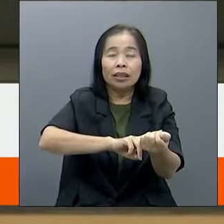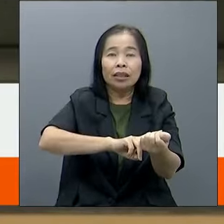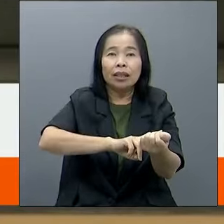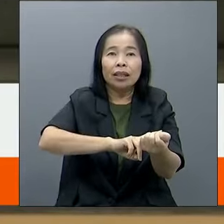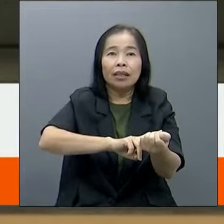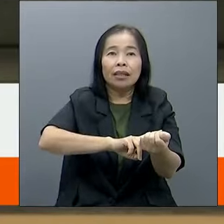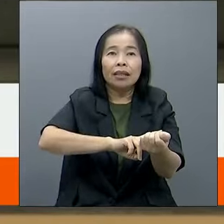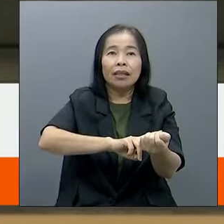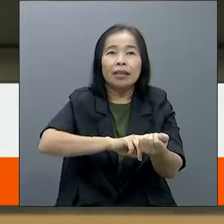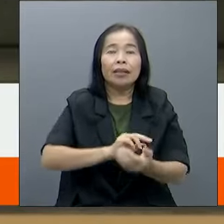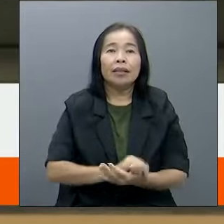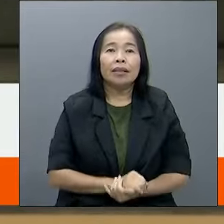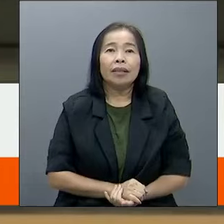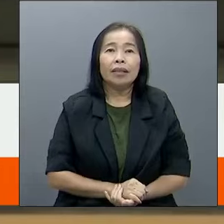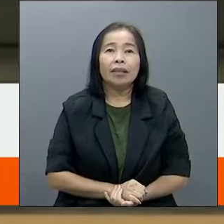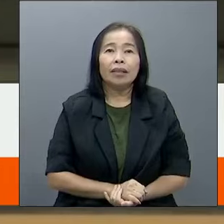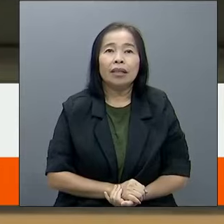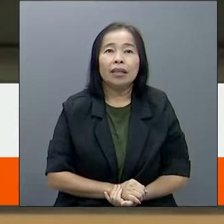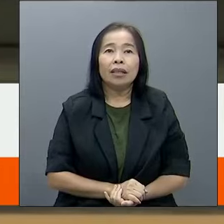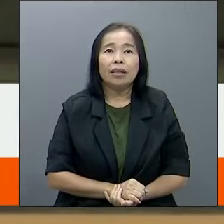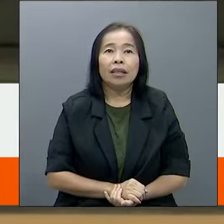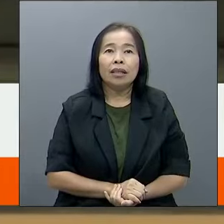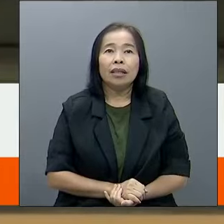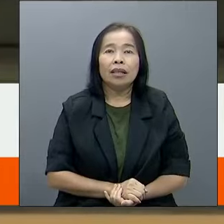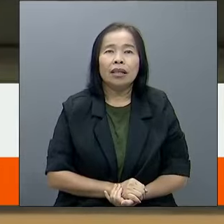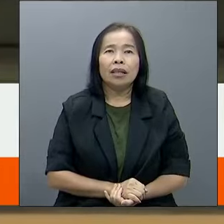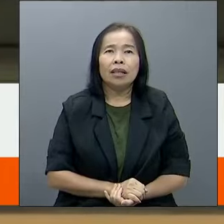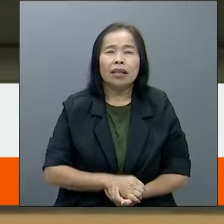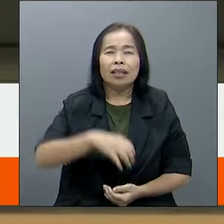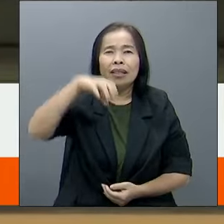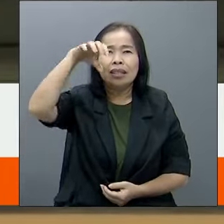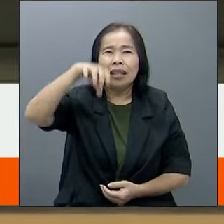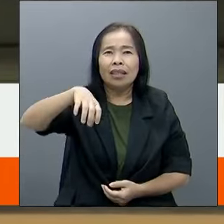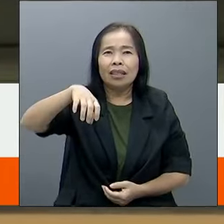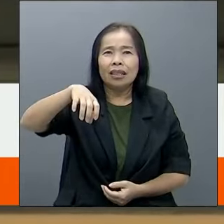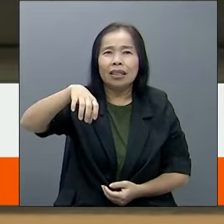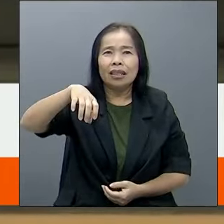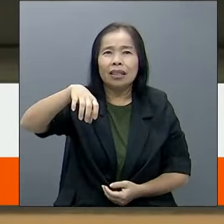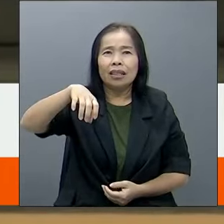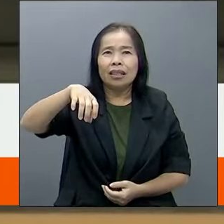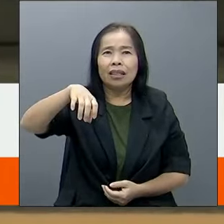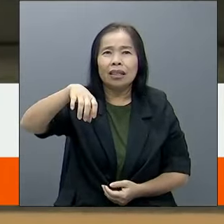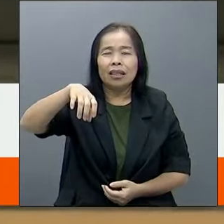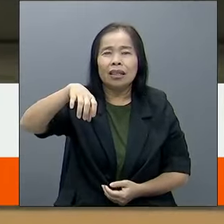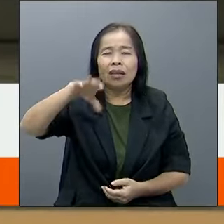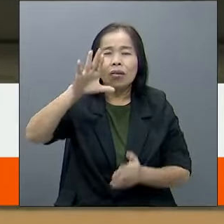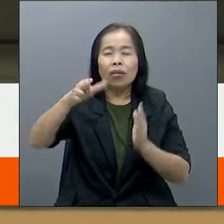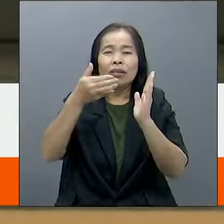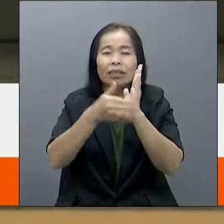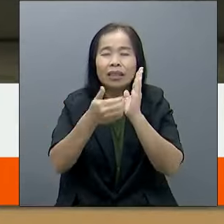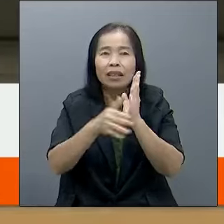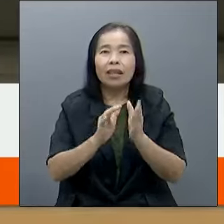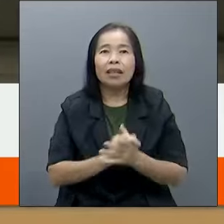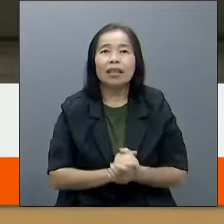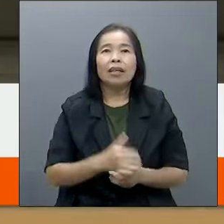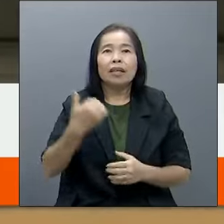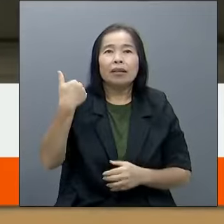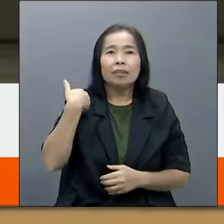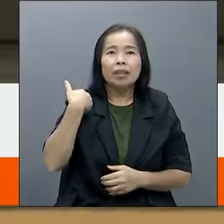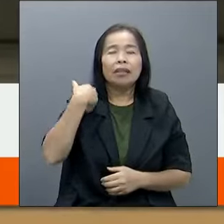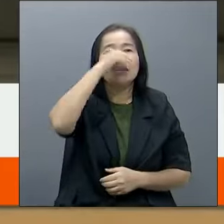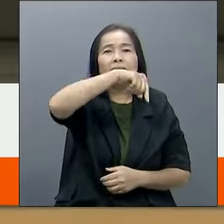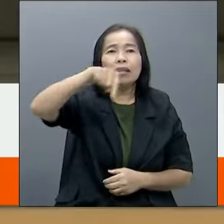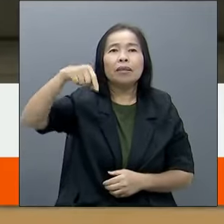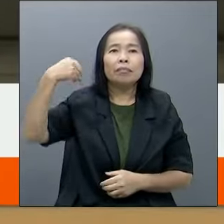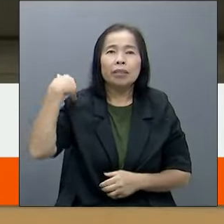สถานีที่ไปทตอนออกของเอกมัย ซึ่จะมหลลแหง แต่